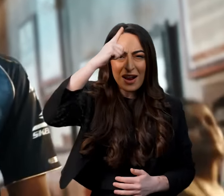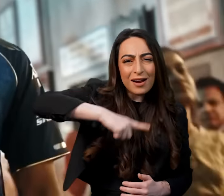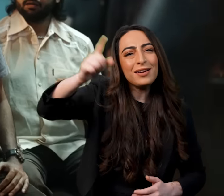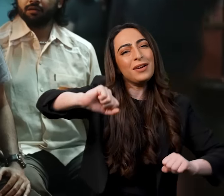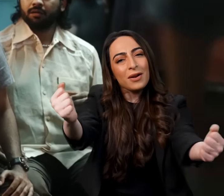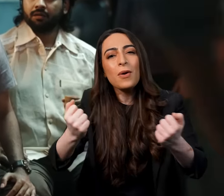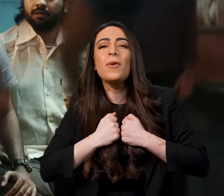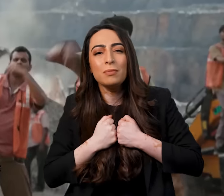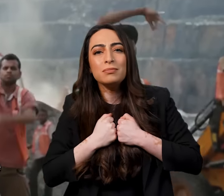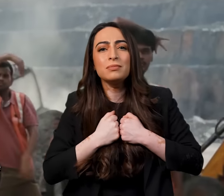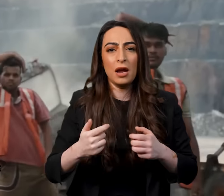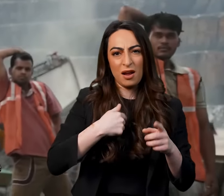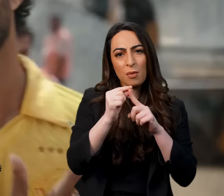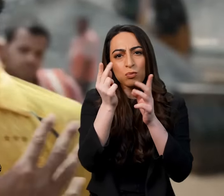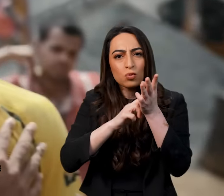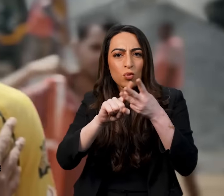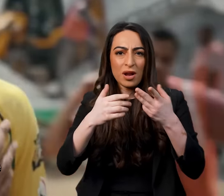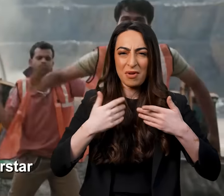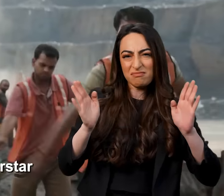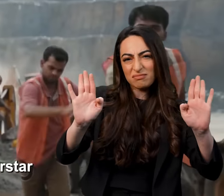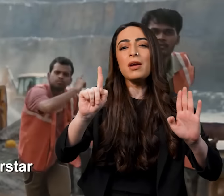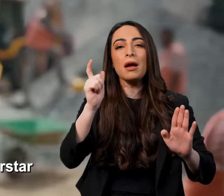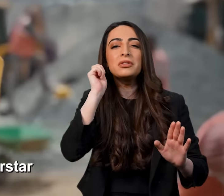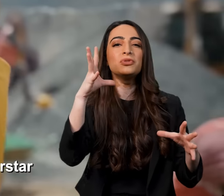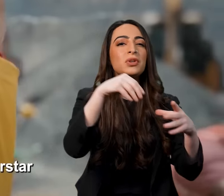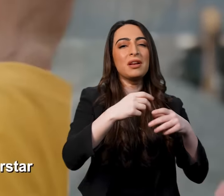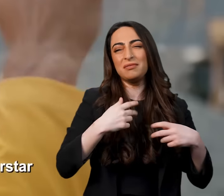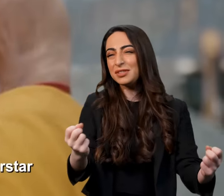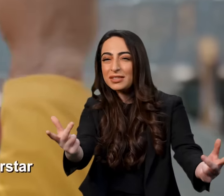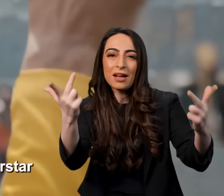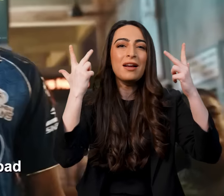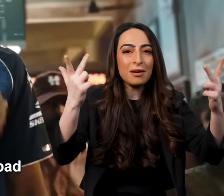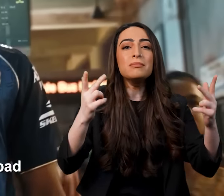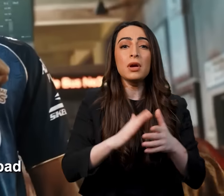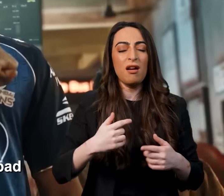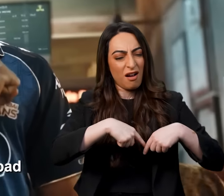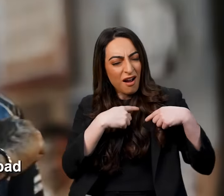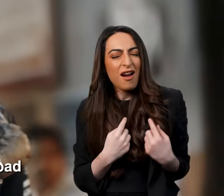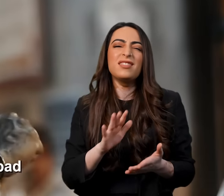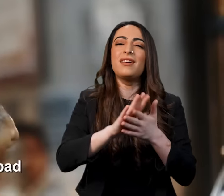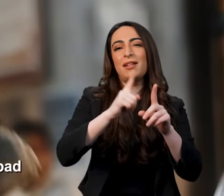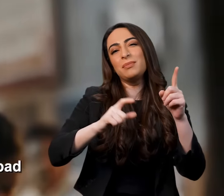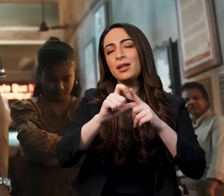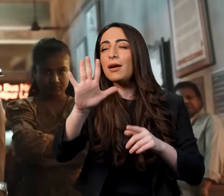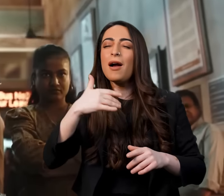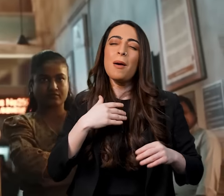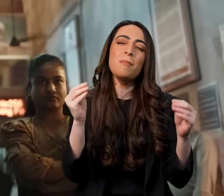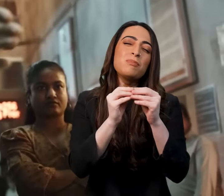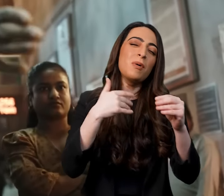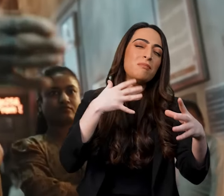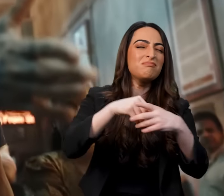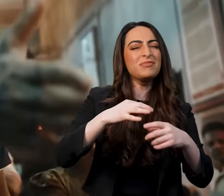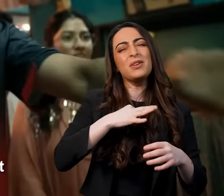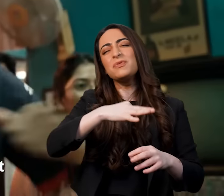मेरा हिंदुस्तान। पुणे का मैं हूँ हीरो, चेन्नई ने बनाया सुपरस्टार। धड़कन है हैदराबादी, मुंबई